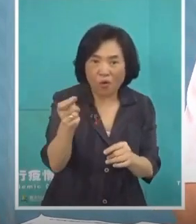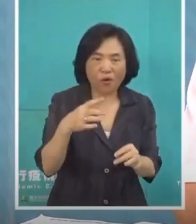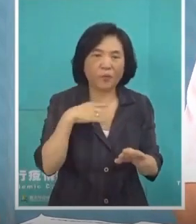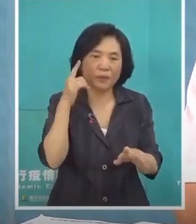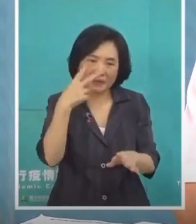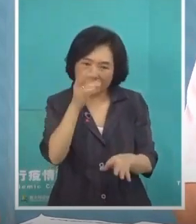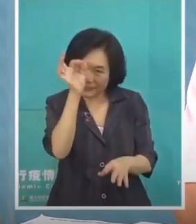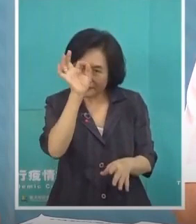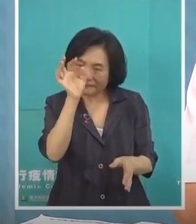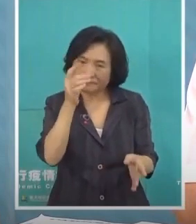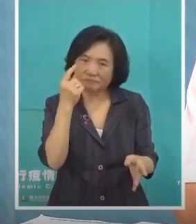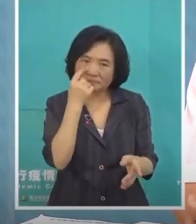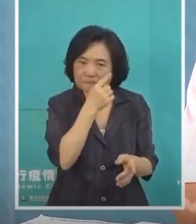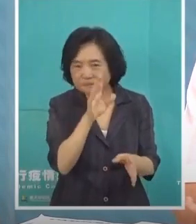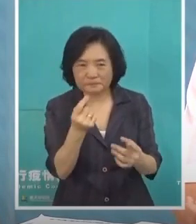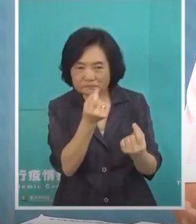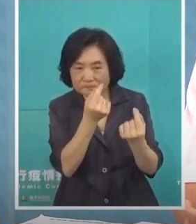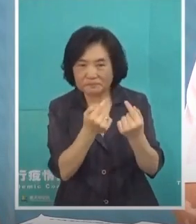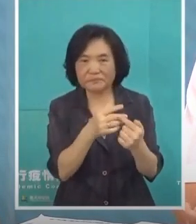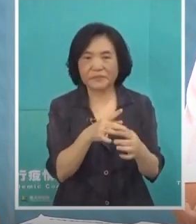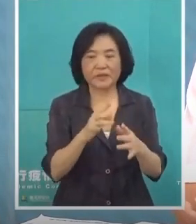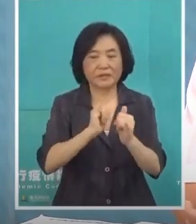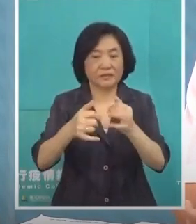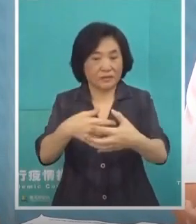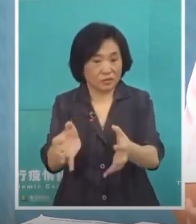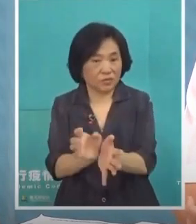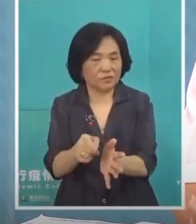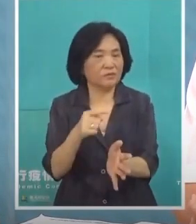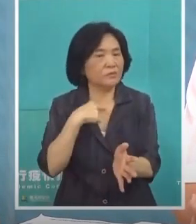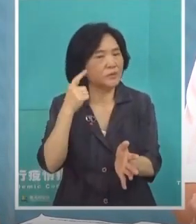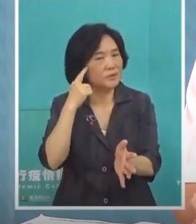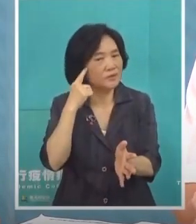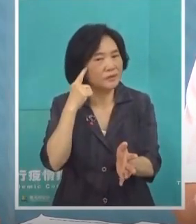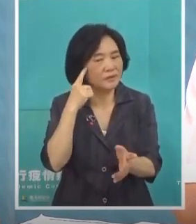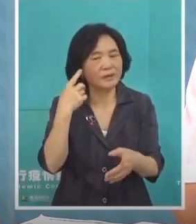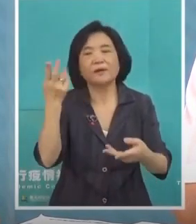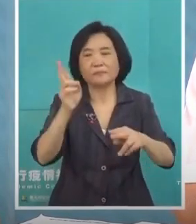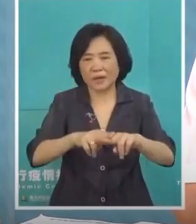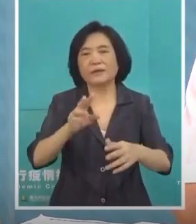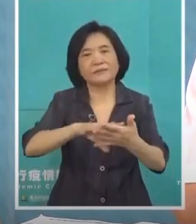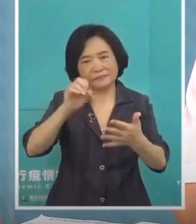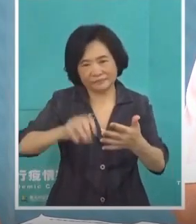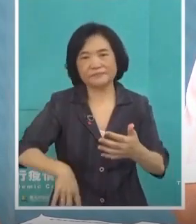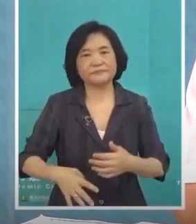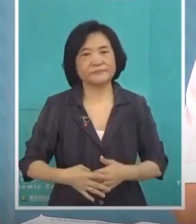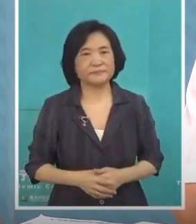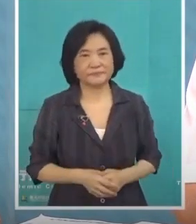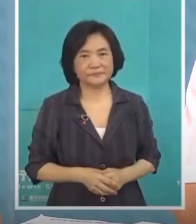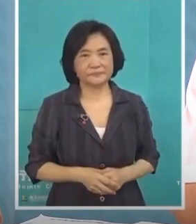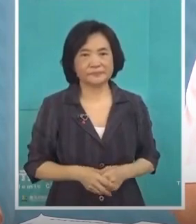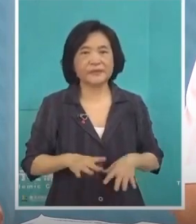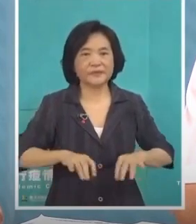过相关的学生的这些社团啊等等我们原则上就是取消那这样的话呢